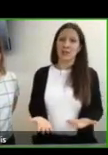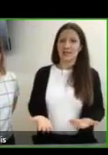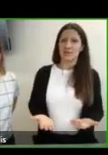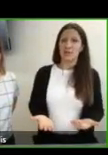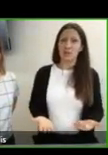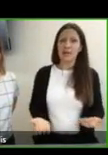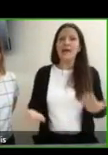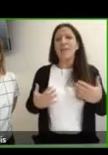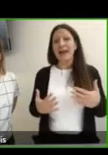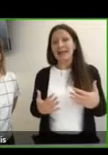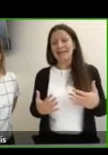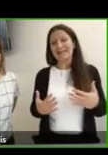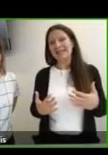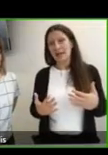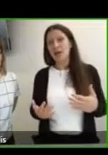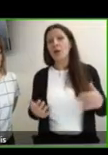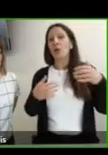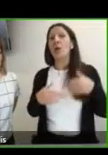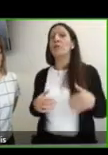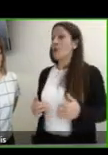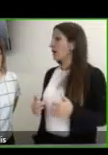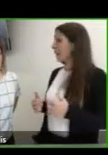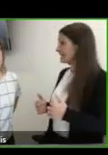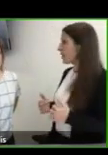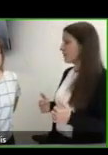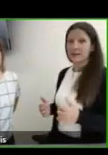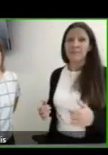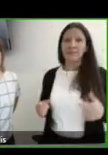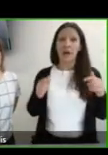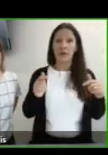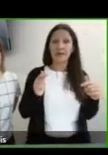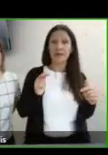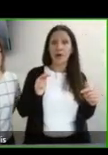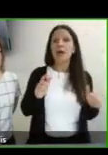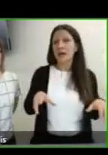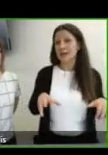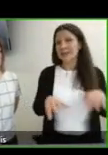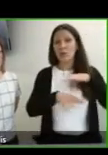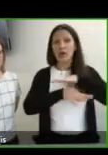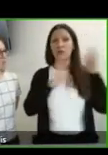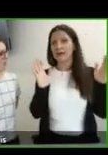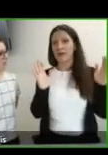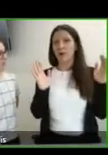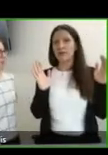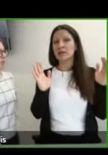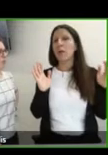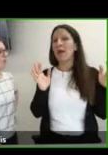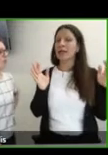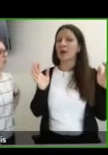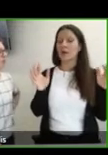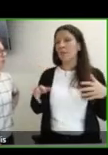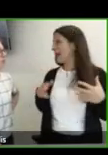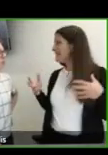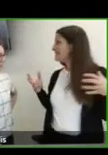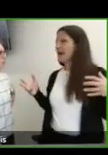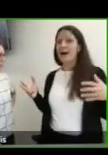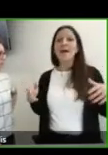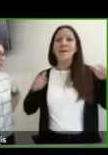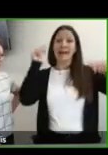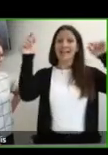contre, est-ce que ça suffit? Bien, c'est là qu'on a un pouvoir d'action, en fait, dans le fait de, si moi, je veux être informée sur plein de